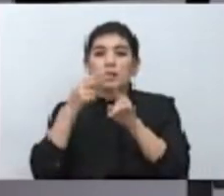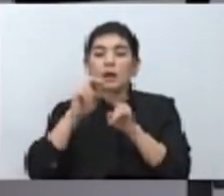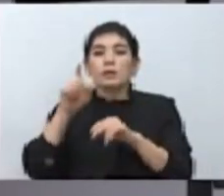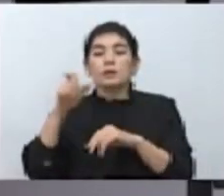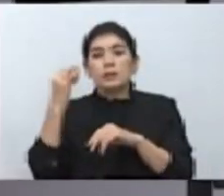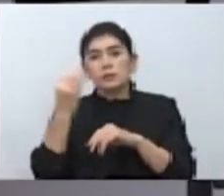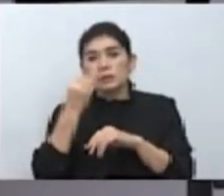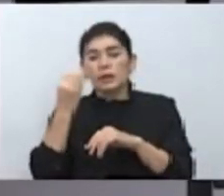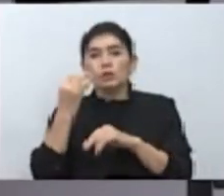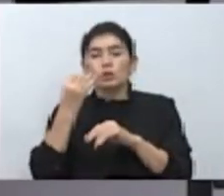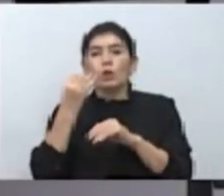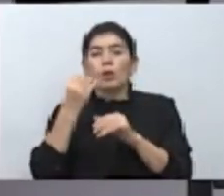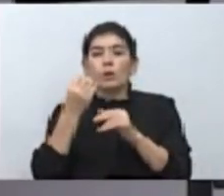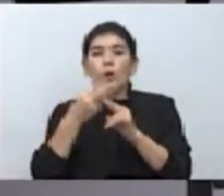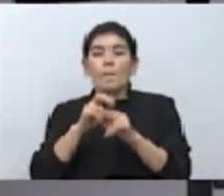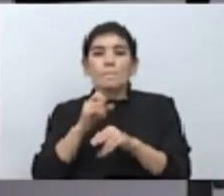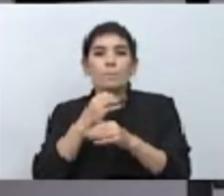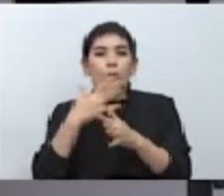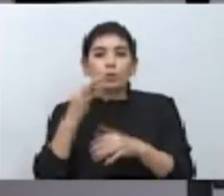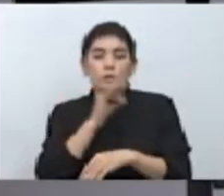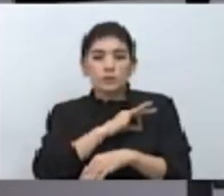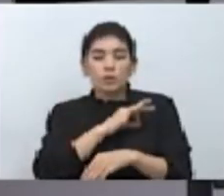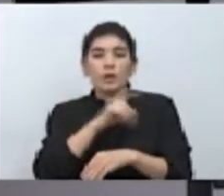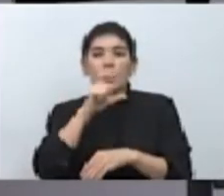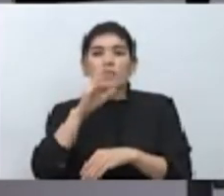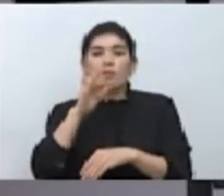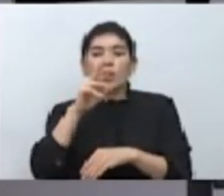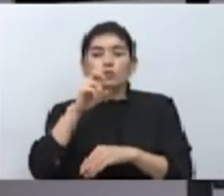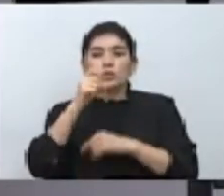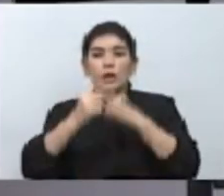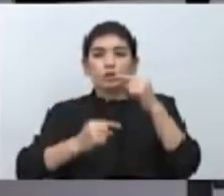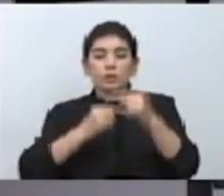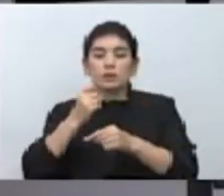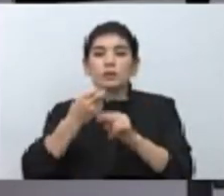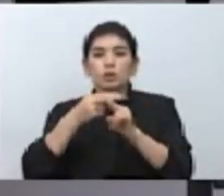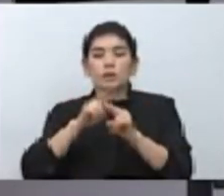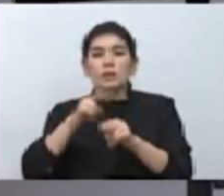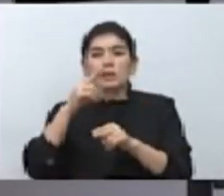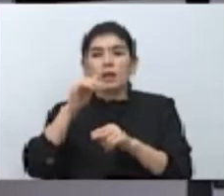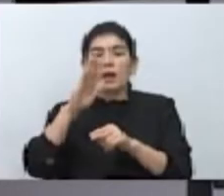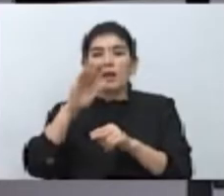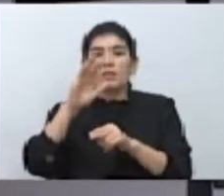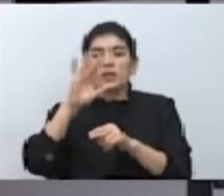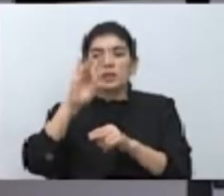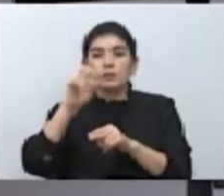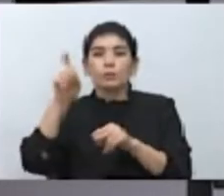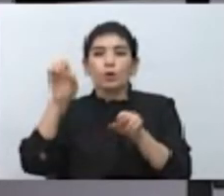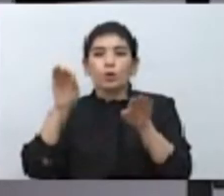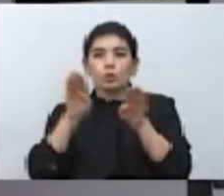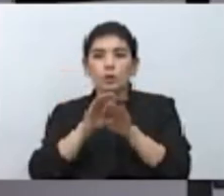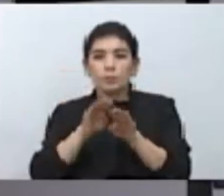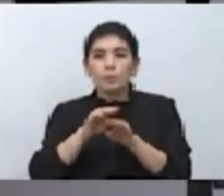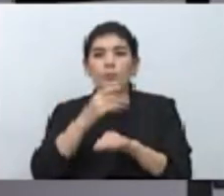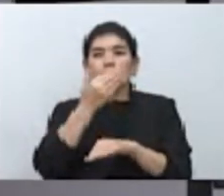tarixiy metod keng qo'llaniladi va evolyutsion jarayon aynan Darwin tomonidan mana shu metodni qo'llash